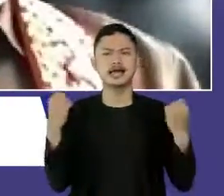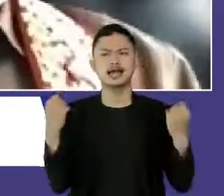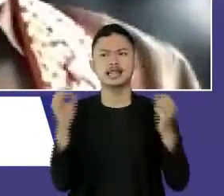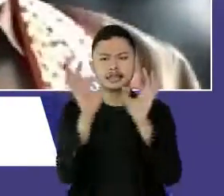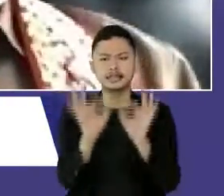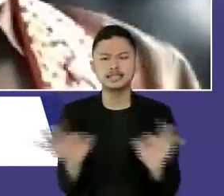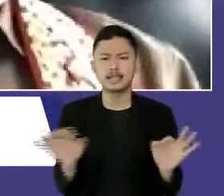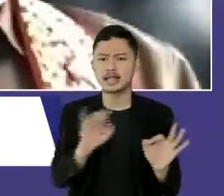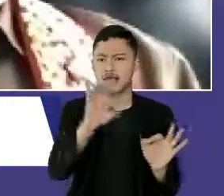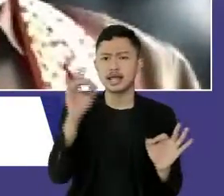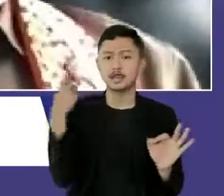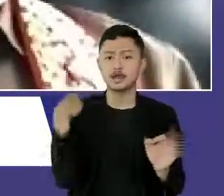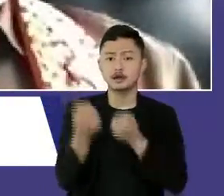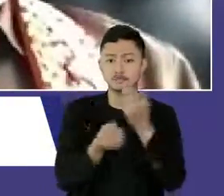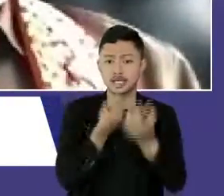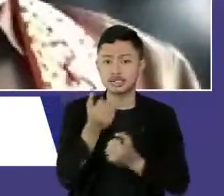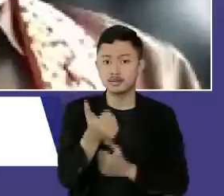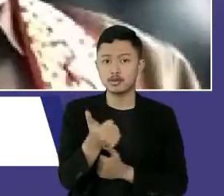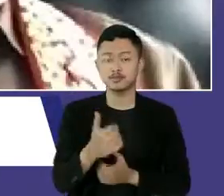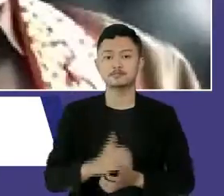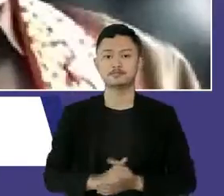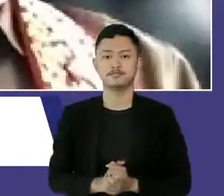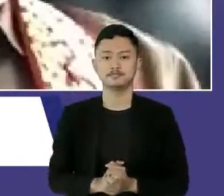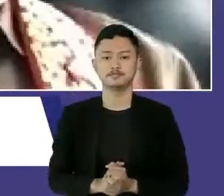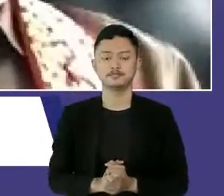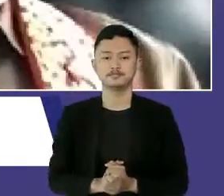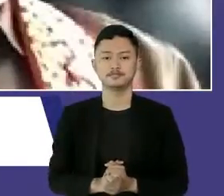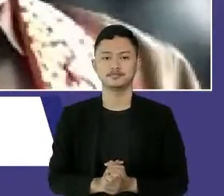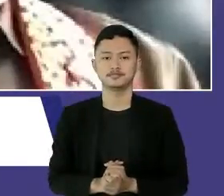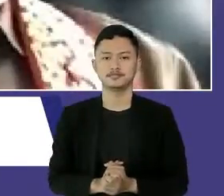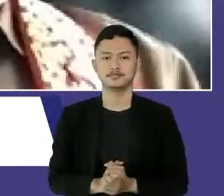Mas Menteri, supaya lebih terang benderang.